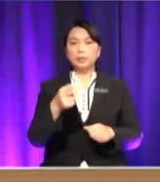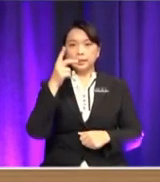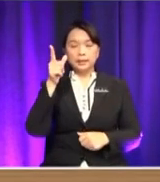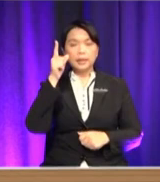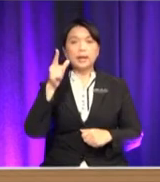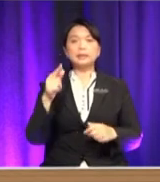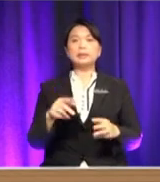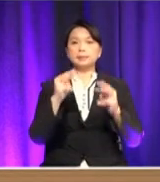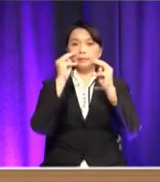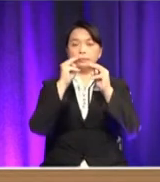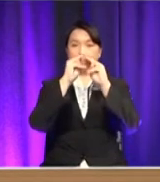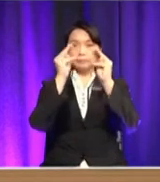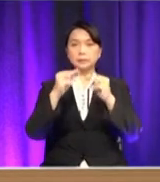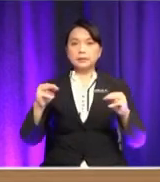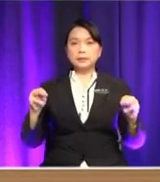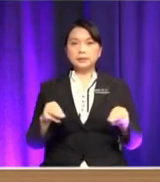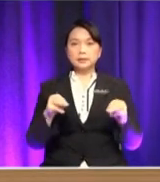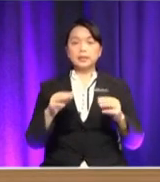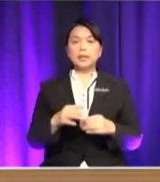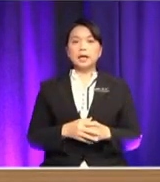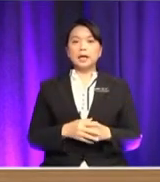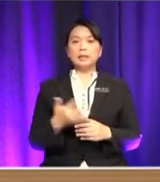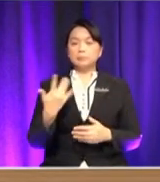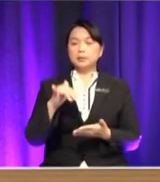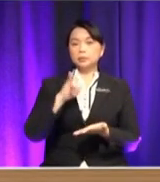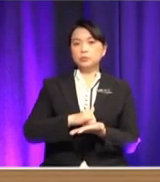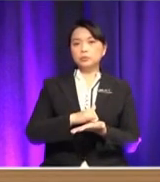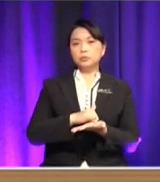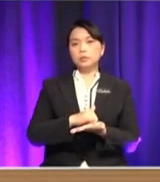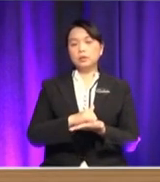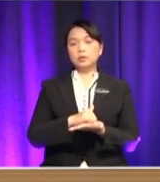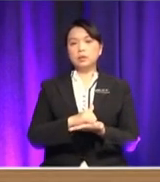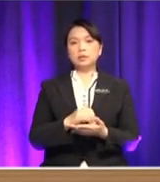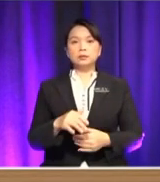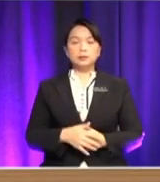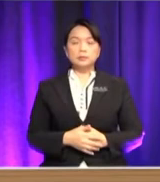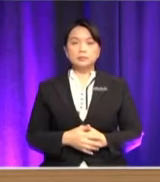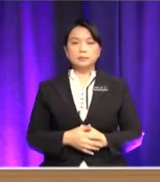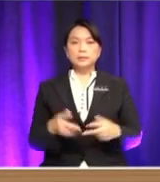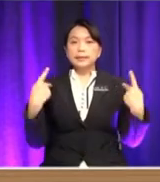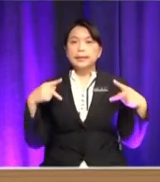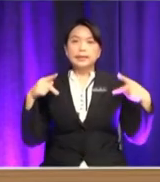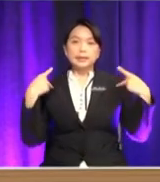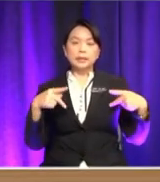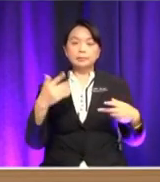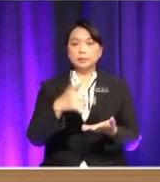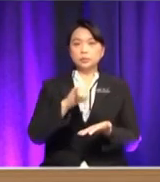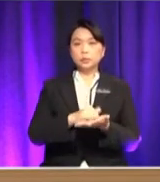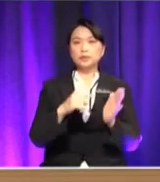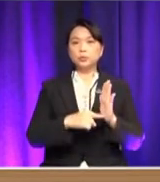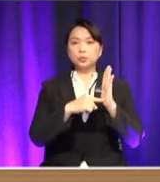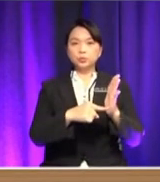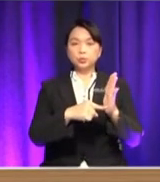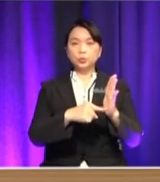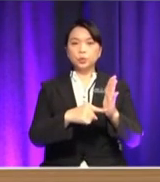pejabat polis atau Kompleks tenis atau kalau ada dekat situ ada juga ditunjukkan saluran-saluran